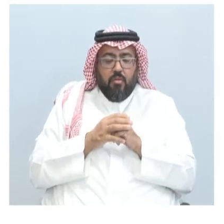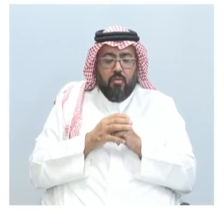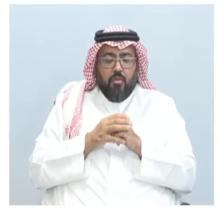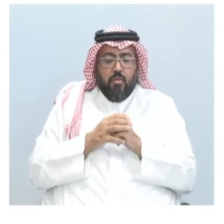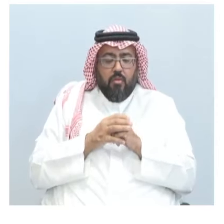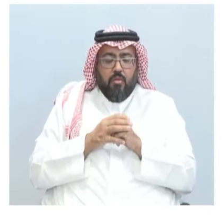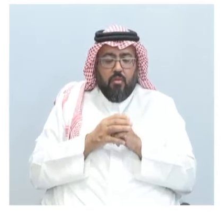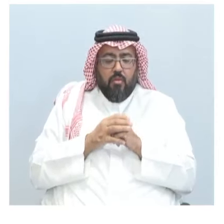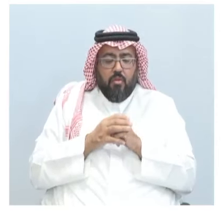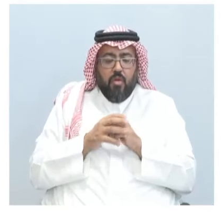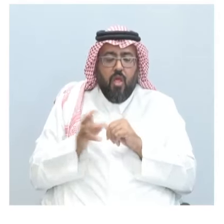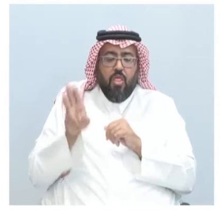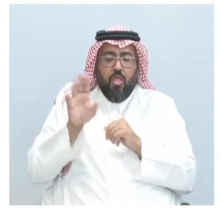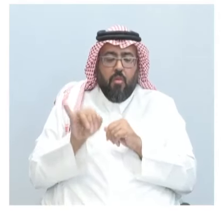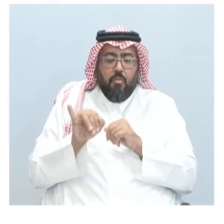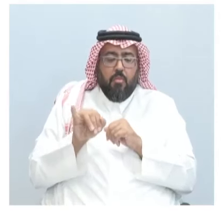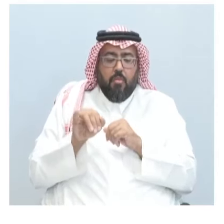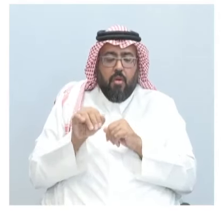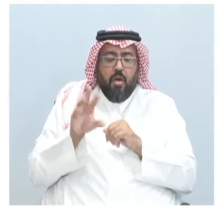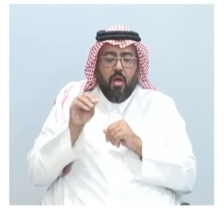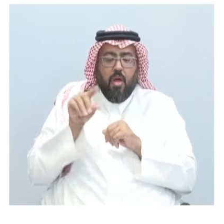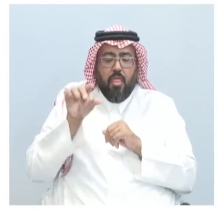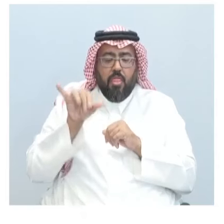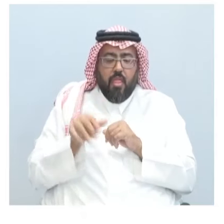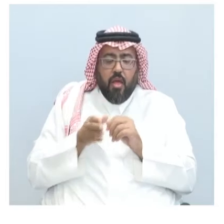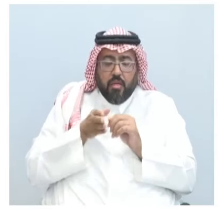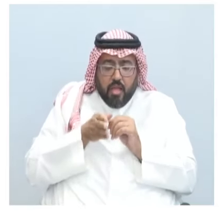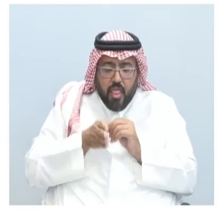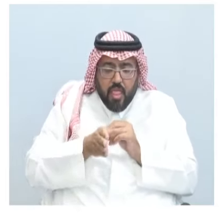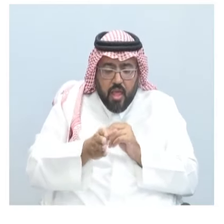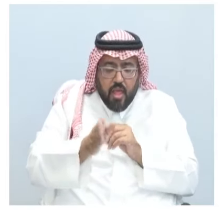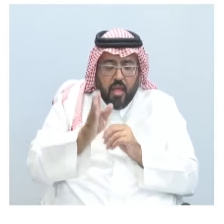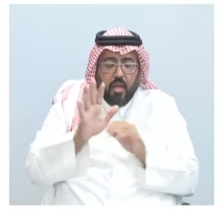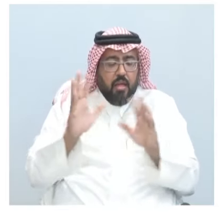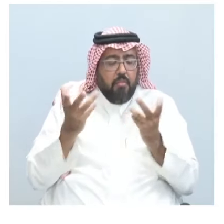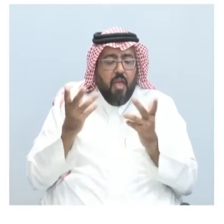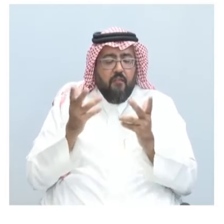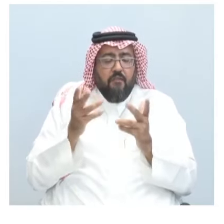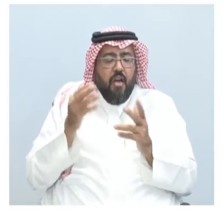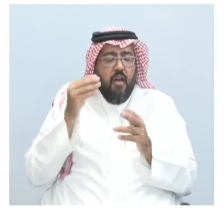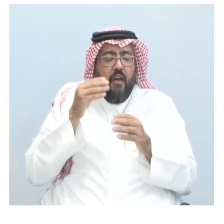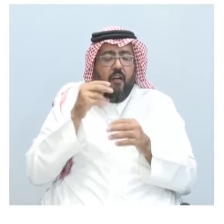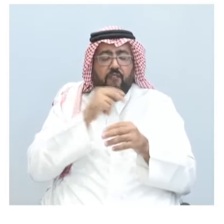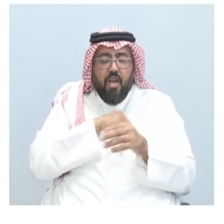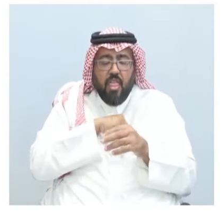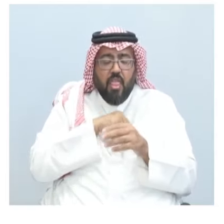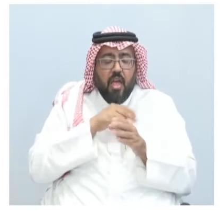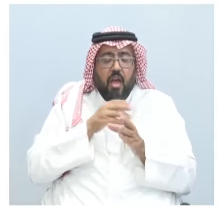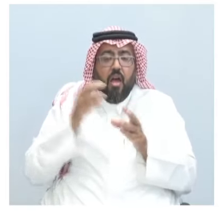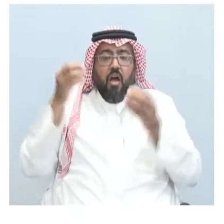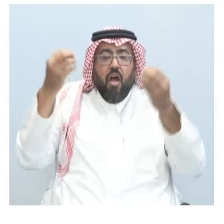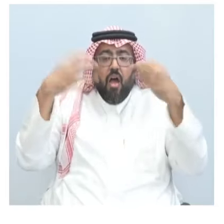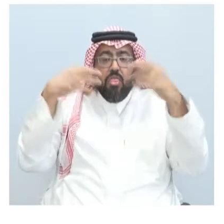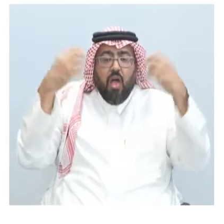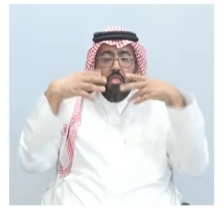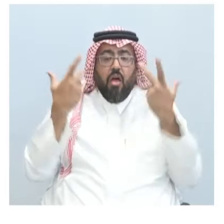وتعالى ثم هدى اي ثم ارشده الى كيفيه الانتفاع بما اعطى من